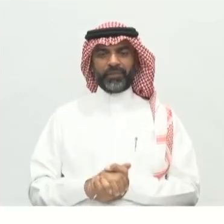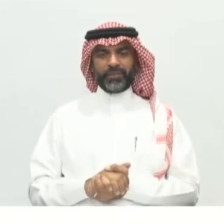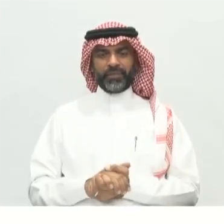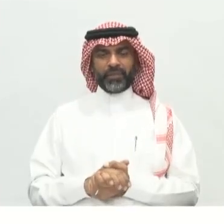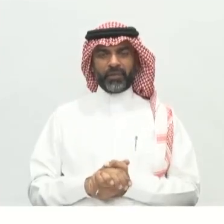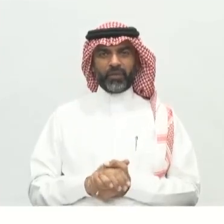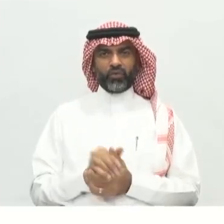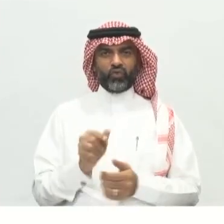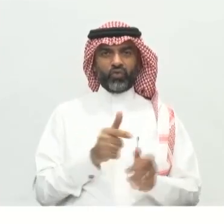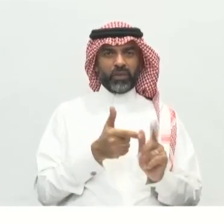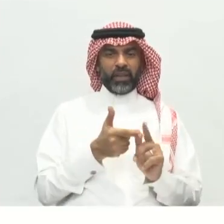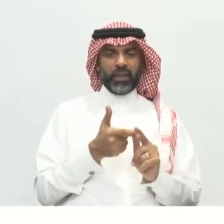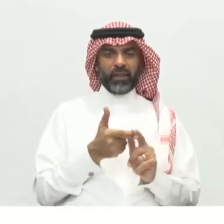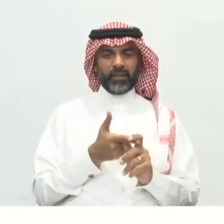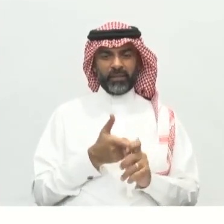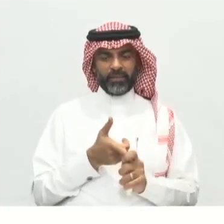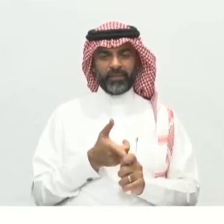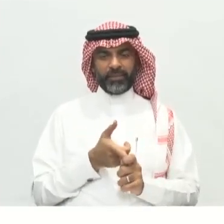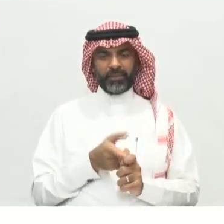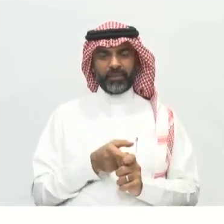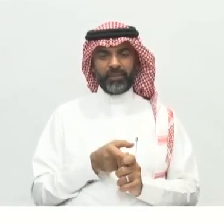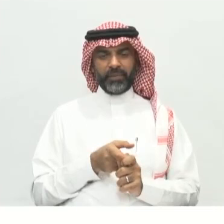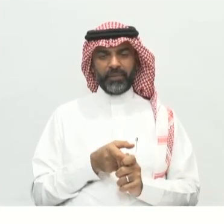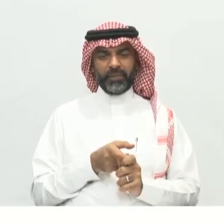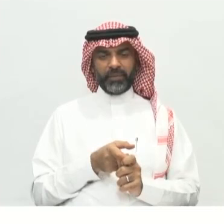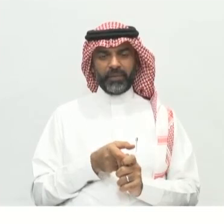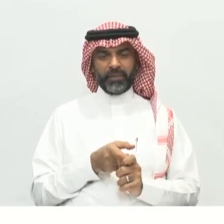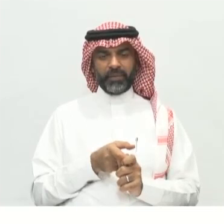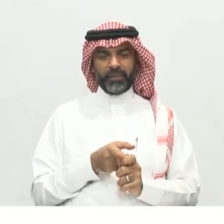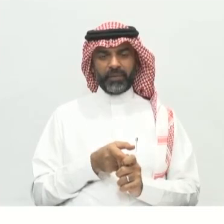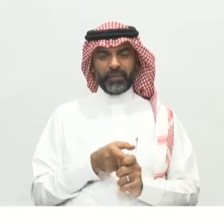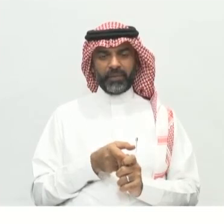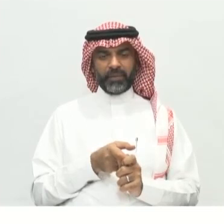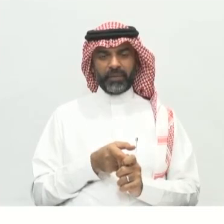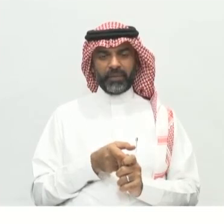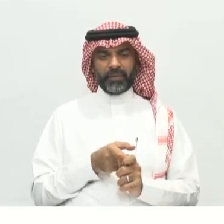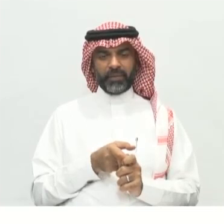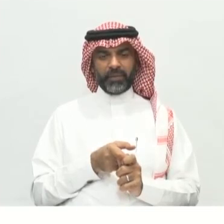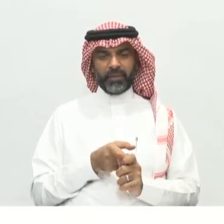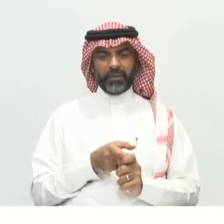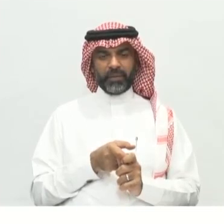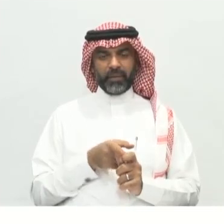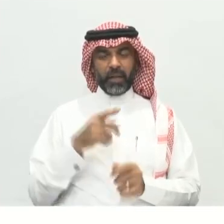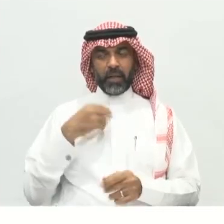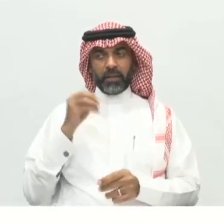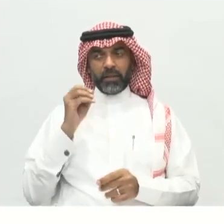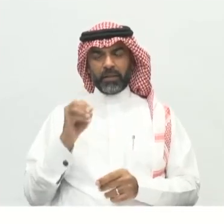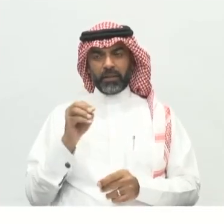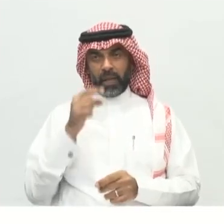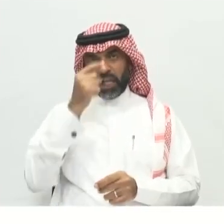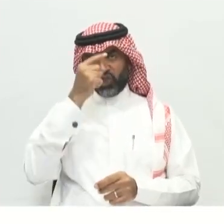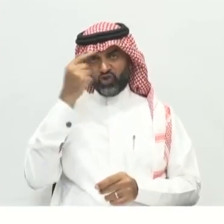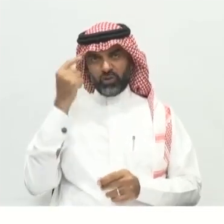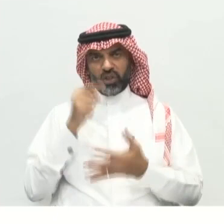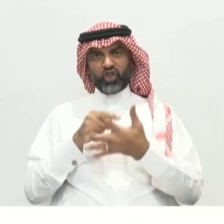الثاني س او في بقيه المقطع البرمجي هنا سنقوم ب وضع قيد ل انه سيتم